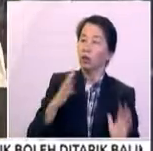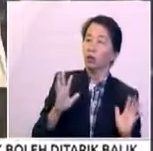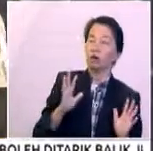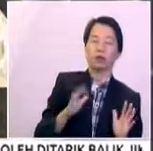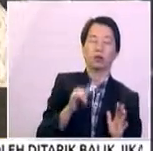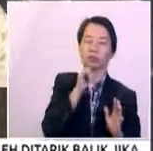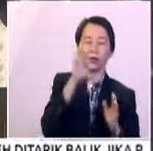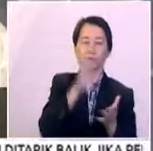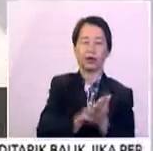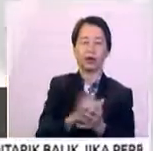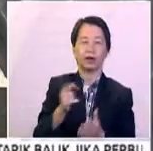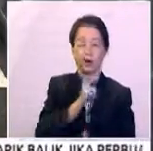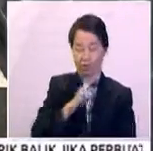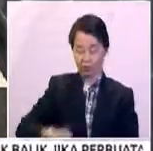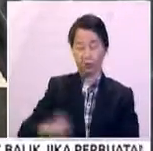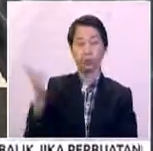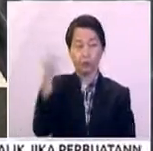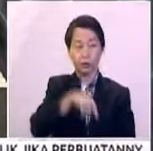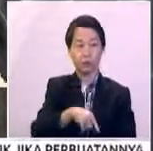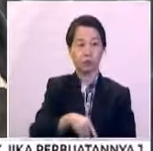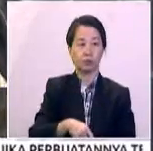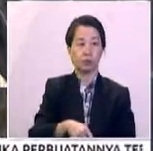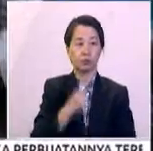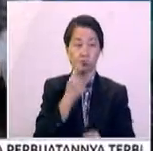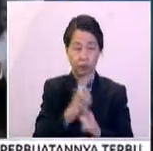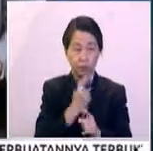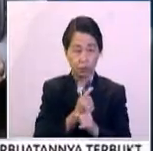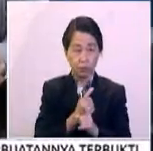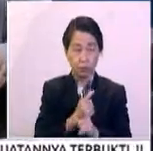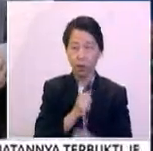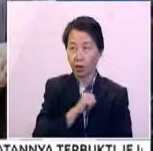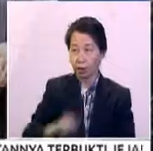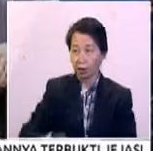itulah. Terkejut ke? Betul ke?